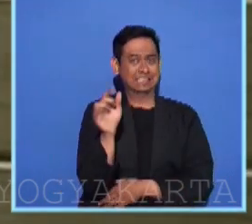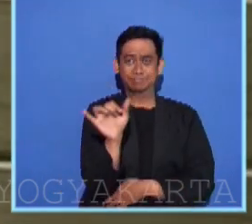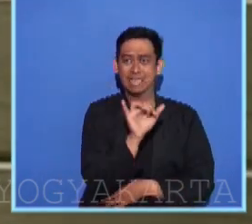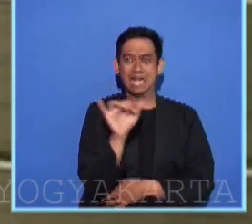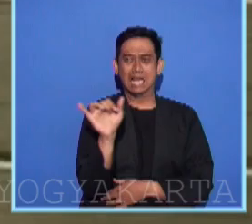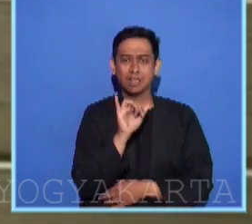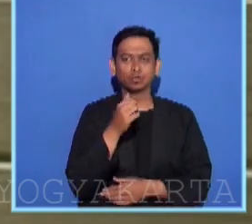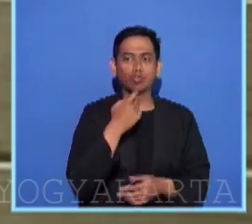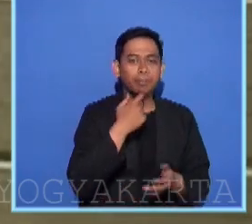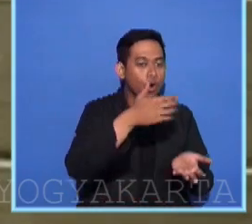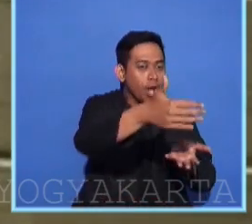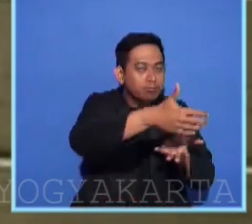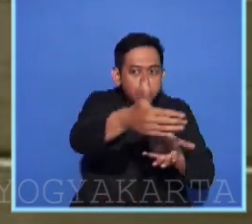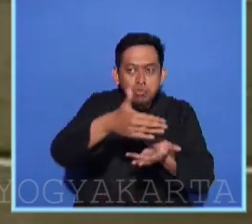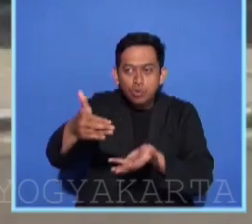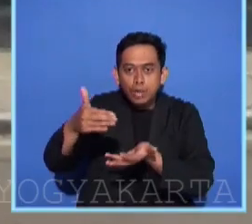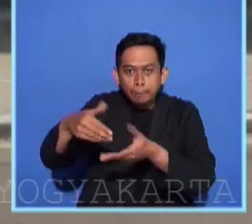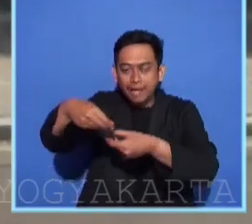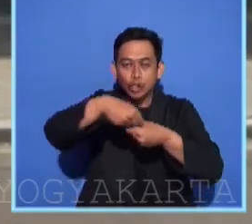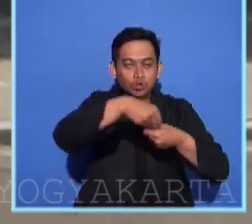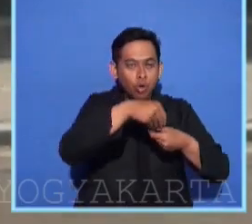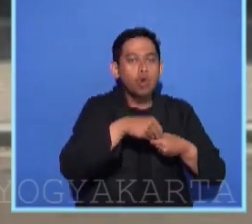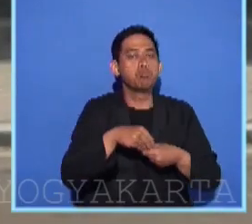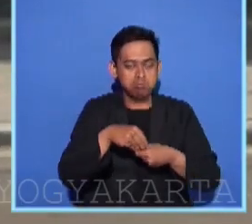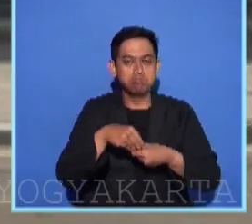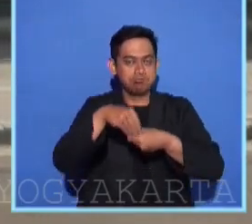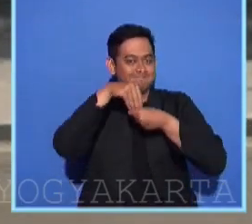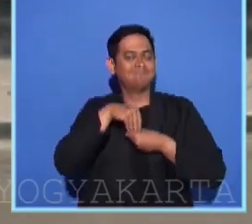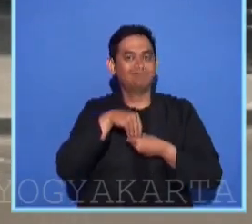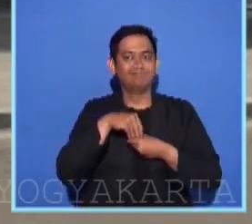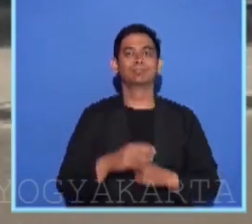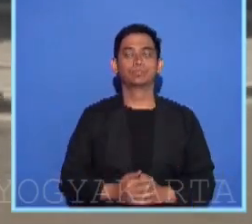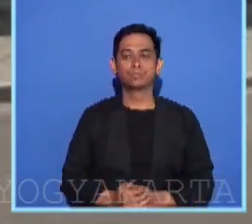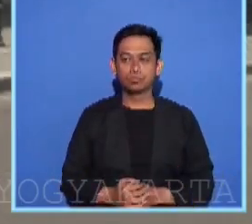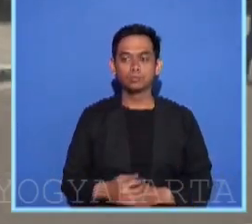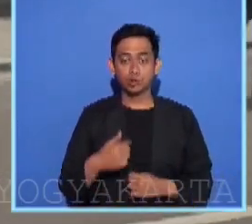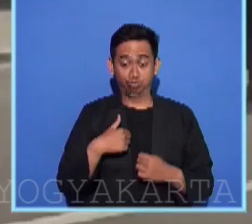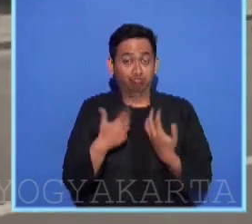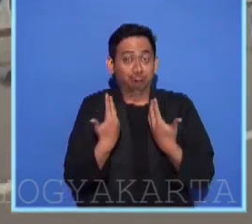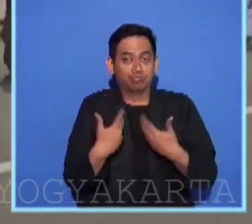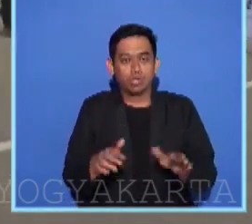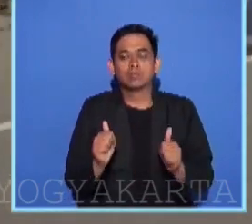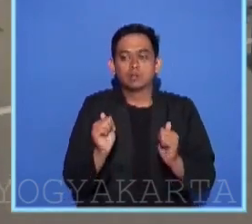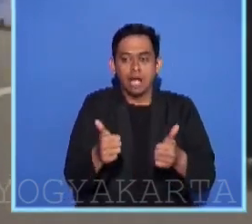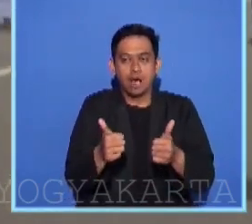menampung masukan-masukan mereka. Usai menyampaikan aspirasinya, massa aksi kemudian membubarkan diri dengan tertib.